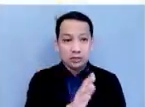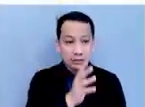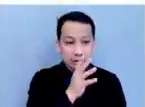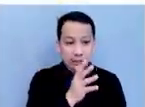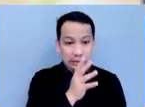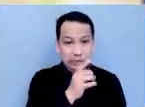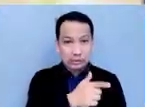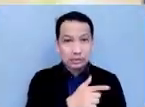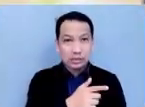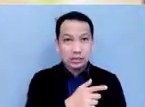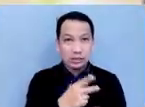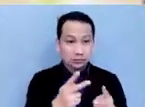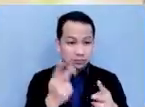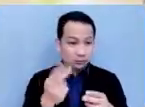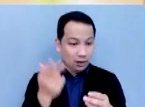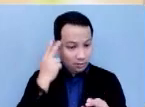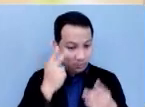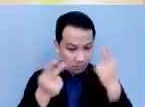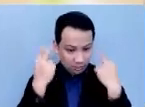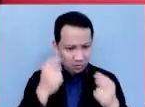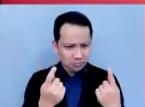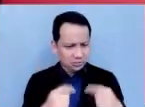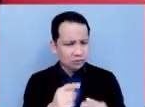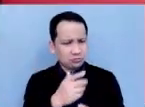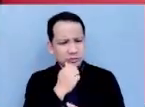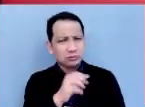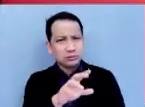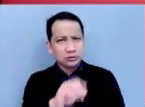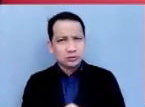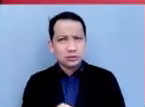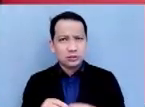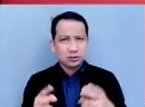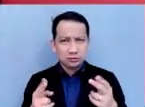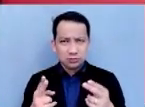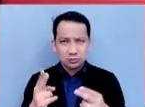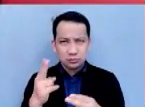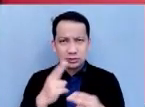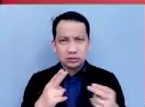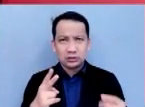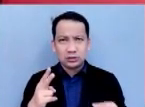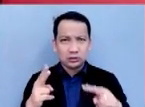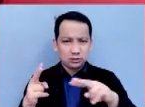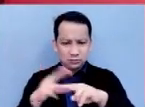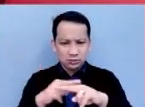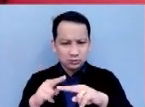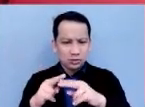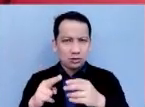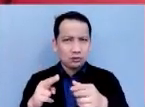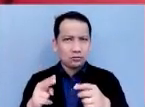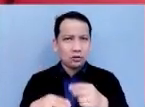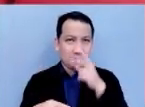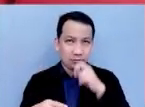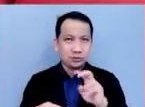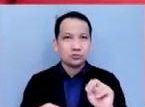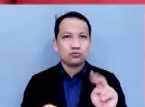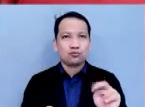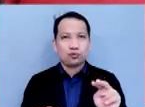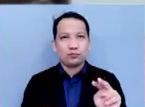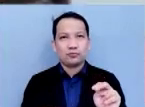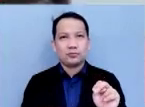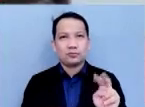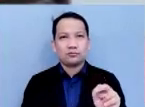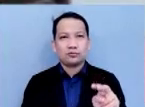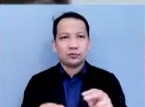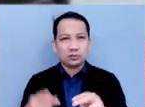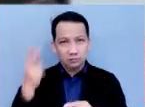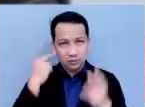Jake, nainganyo siya na subukan ito. Humawak ko ng gumiting noong 12 years old ako.